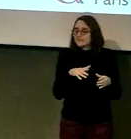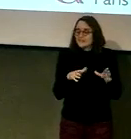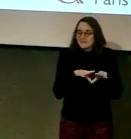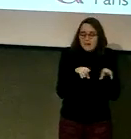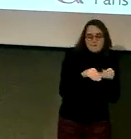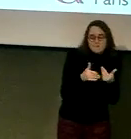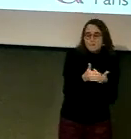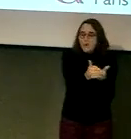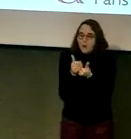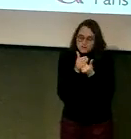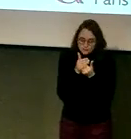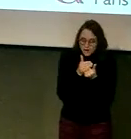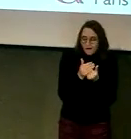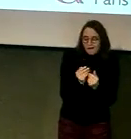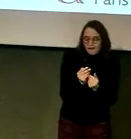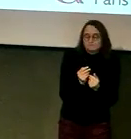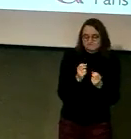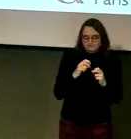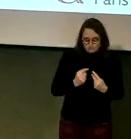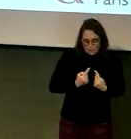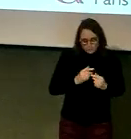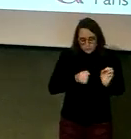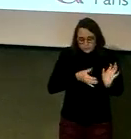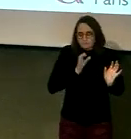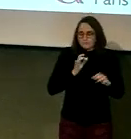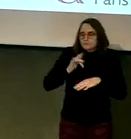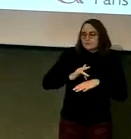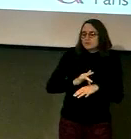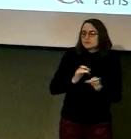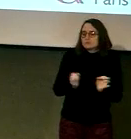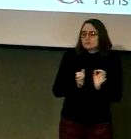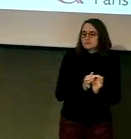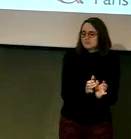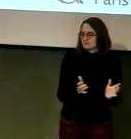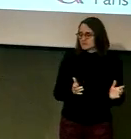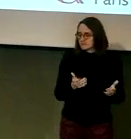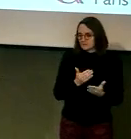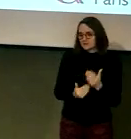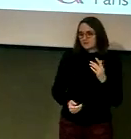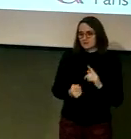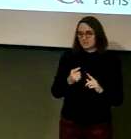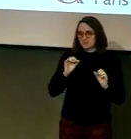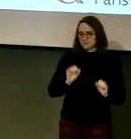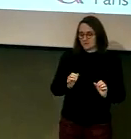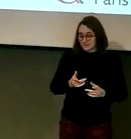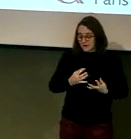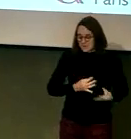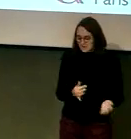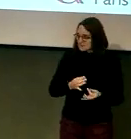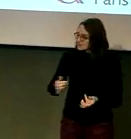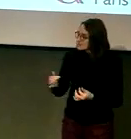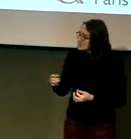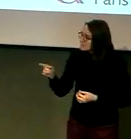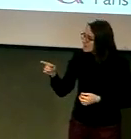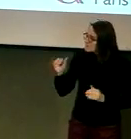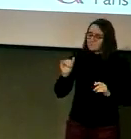intime, elle s'autorise à consommer de temps en temps. Donc, sensibiliser davantage l'entourage. C'est le grand public